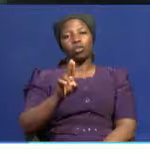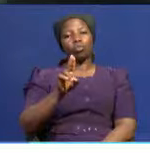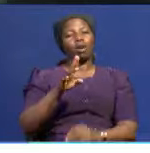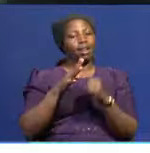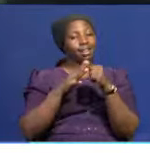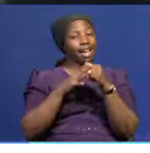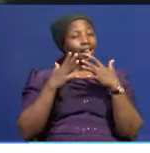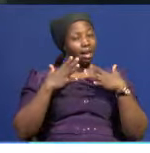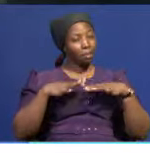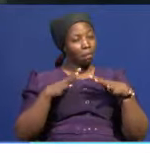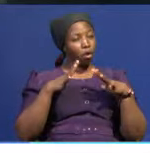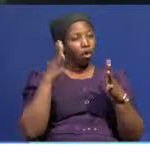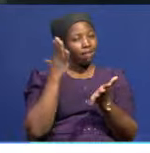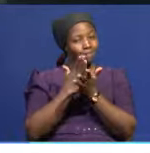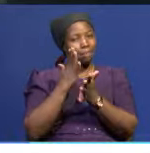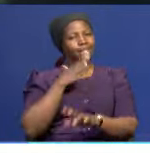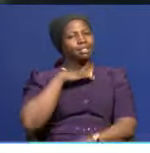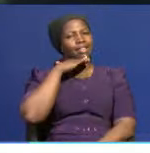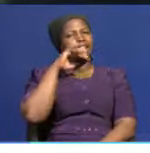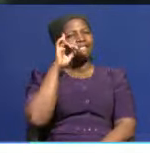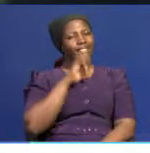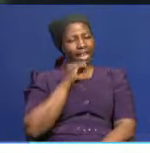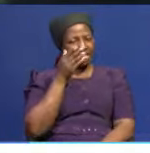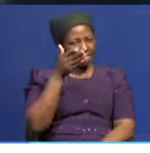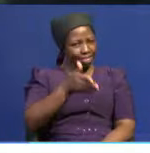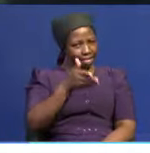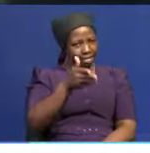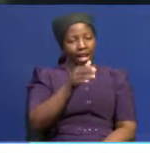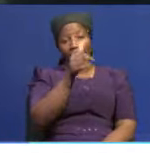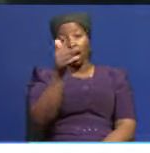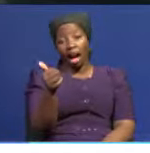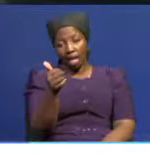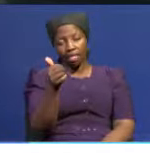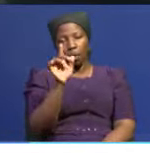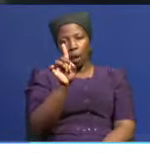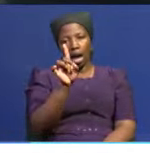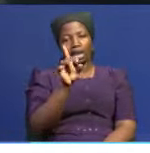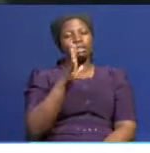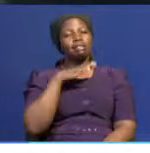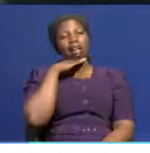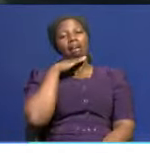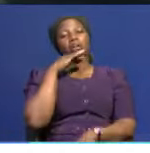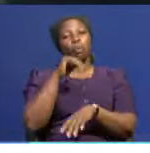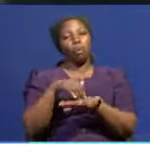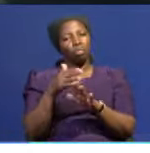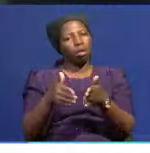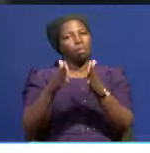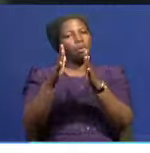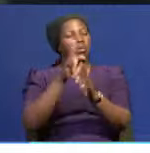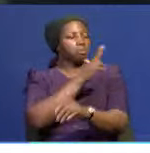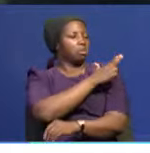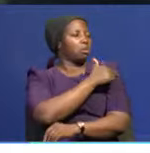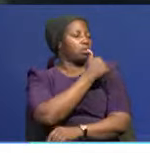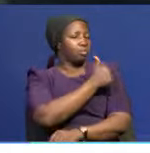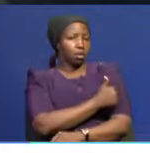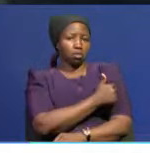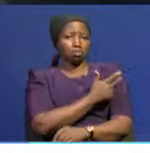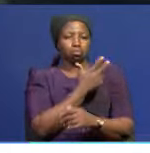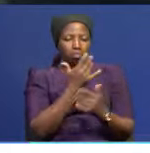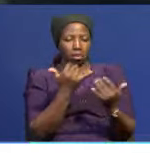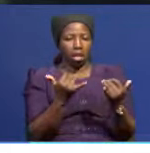papo hapo, ilhali mwingine mmoja alifariki akipelekwa hospitalini. Taarifa hiyo naarifiwa kwamba